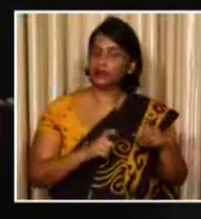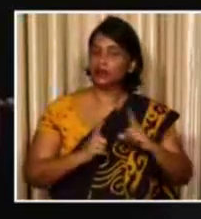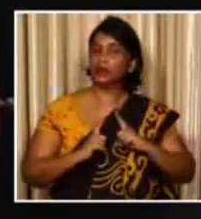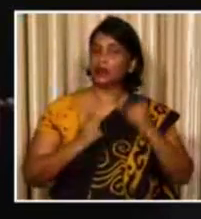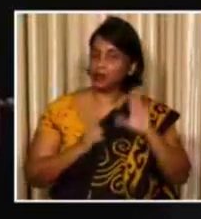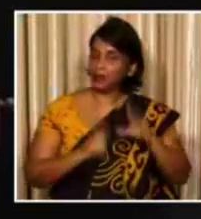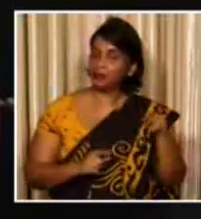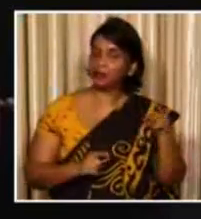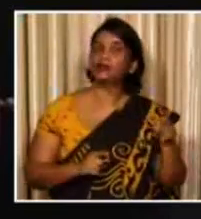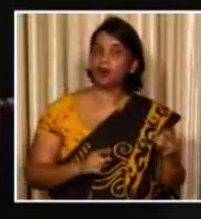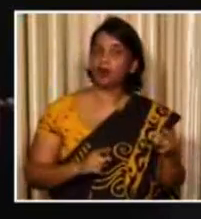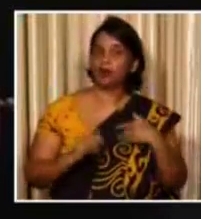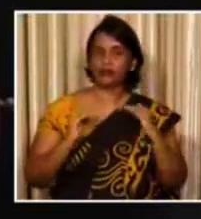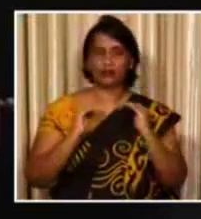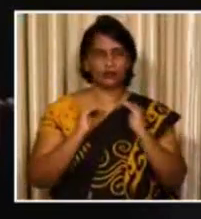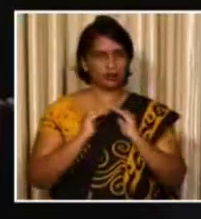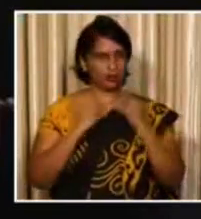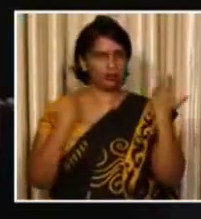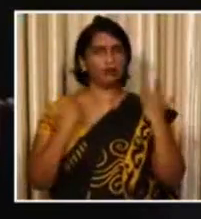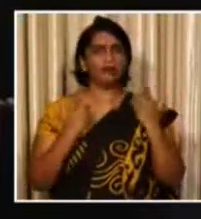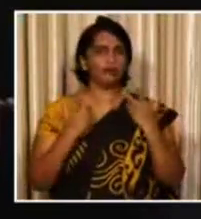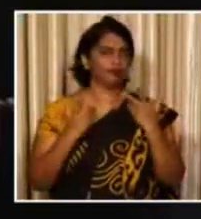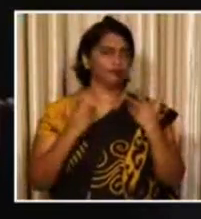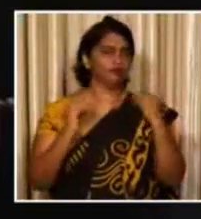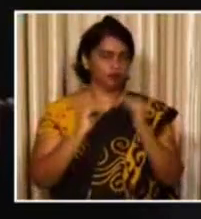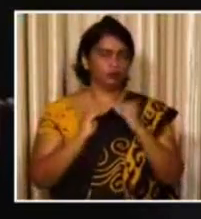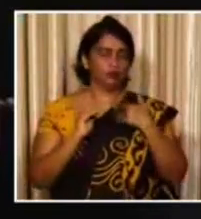അനാഗതയട പടഹനി തീരണയക് നൊവിയ യുതു